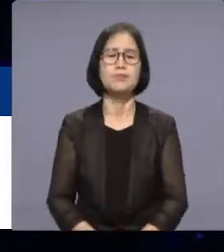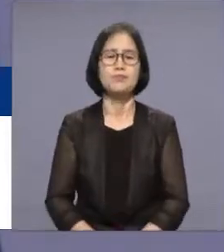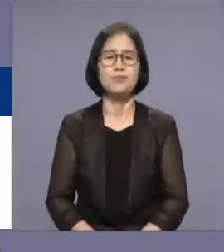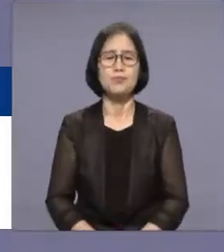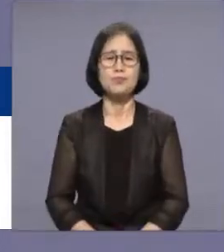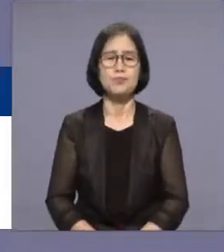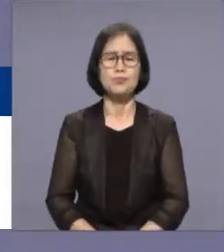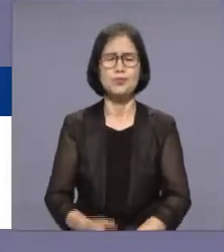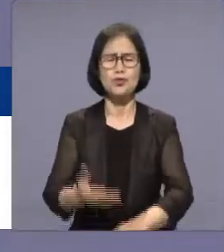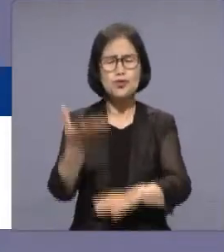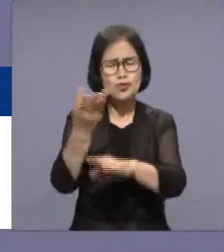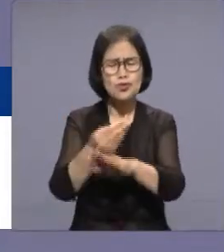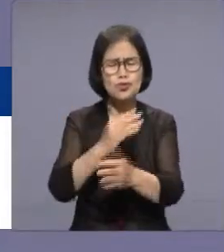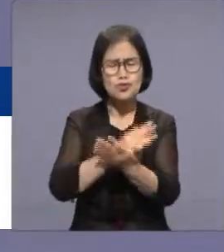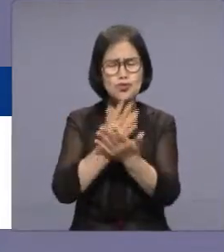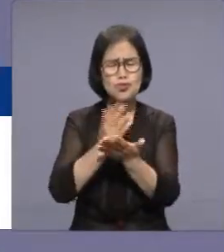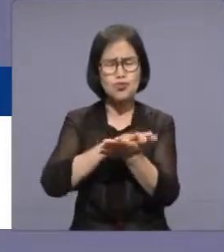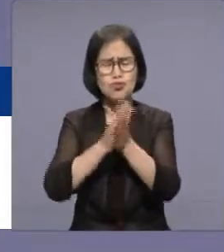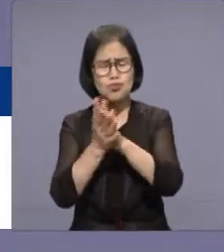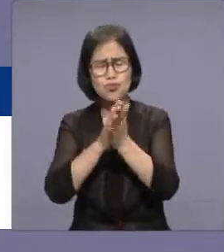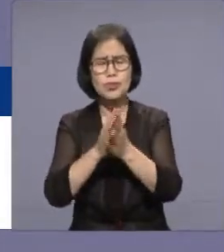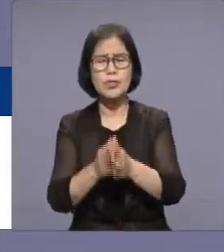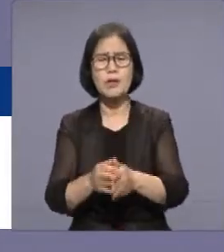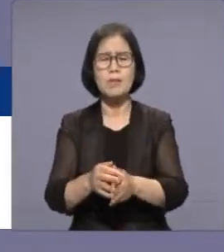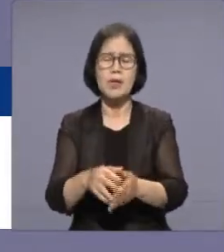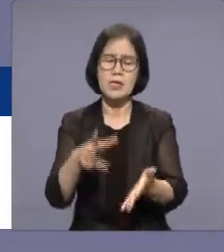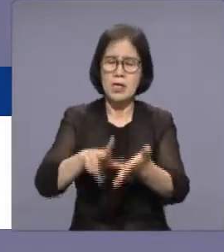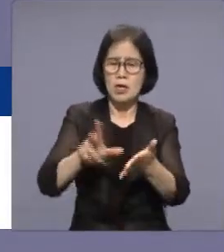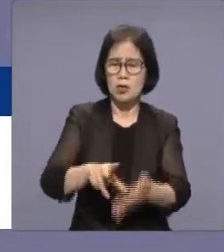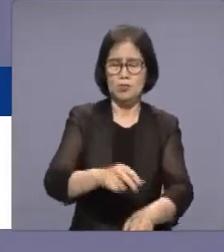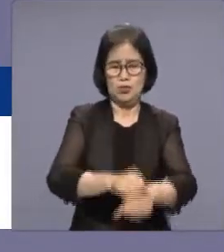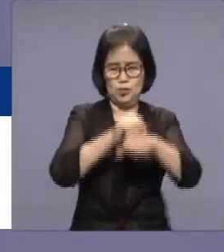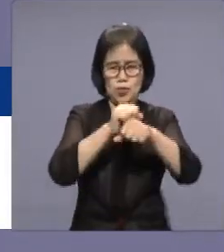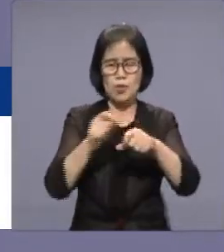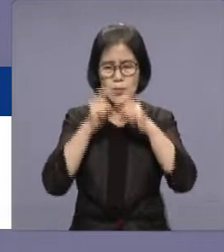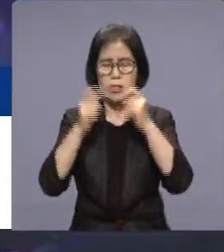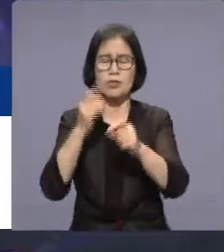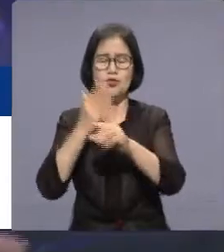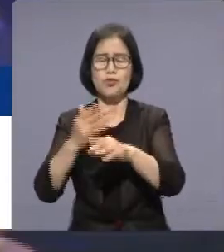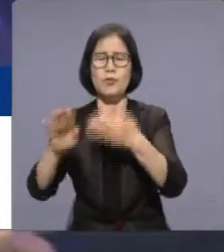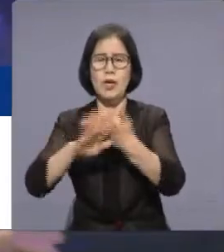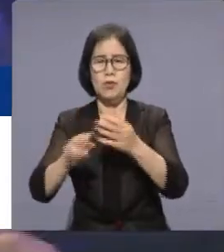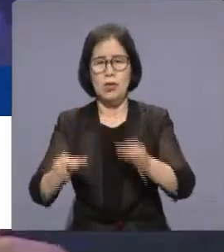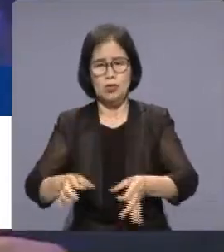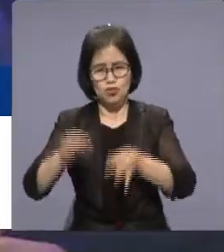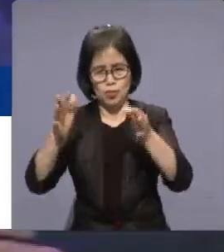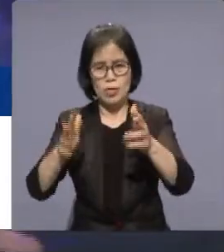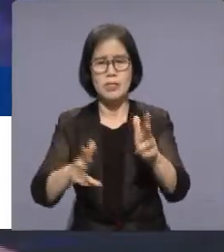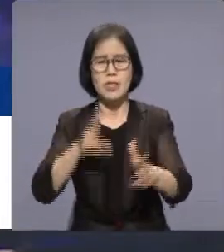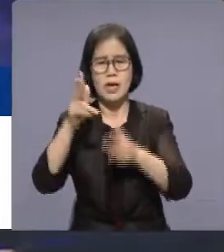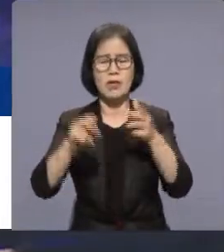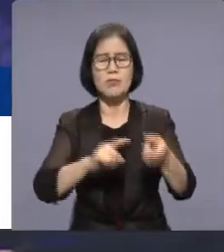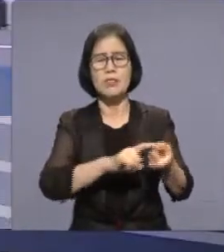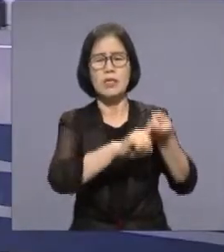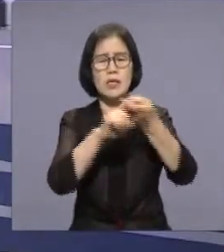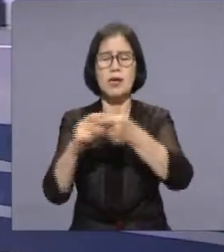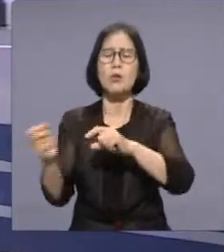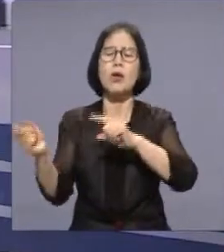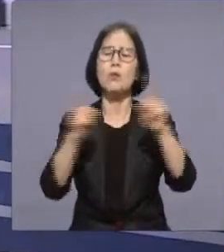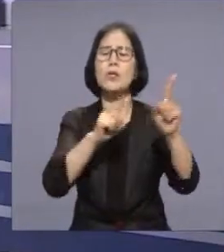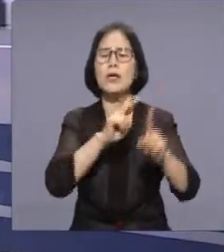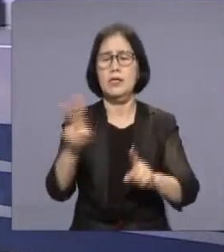수입선 다변화로 자원을 비축하고 민간 중심 해외 투자로 산업 생태계를 회복해야 한다는